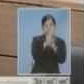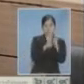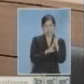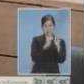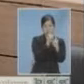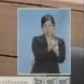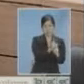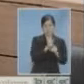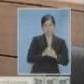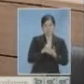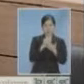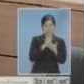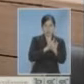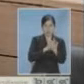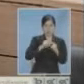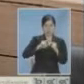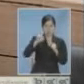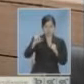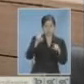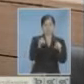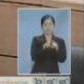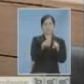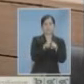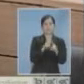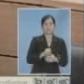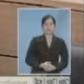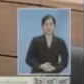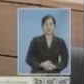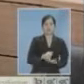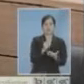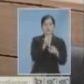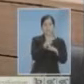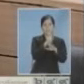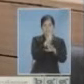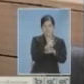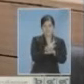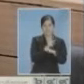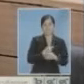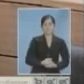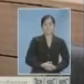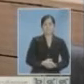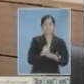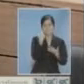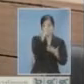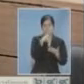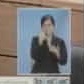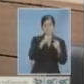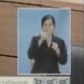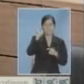ครั้งในวาระหนึ่งก็เหมือนกันก็จริงๆแล้วท่านประธานครับใครจะอภิป